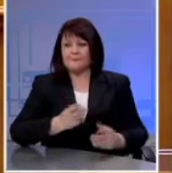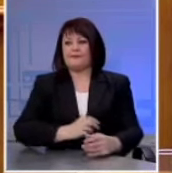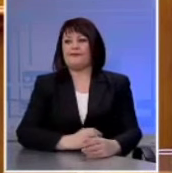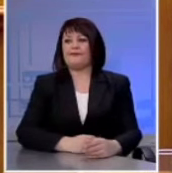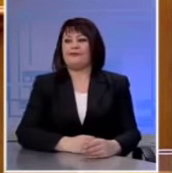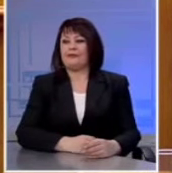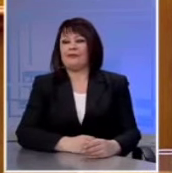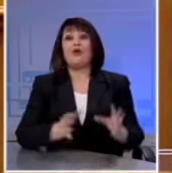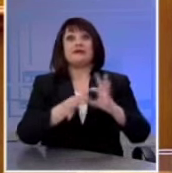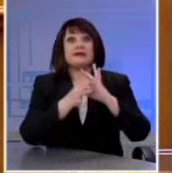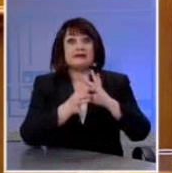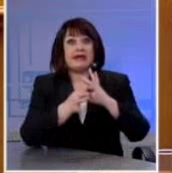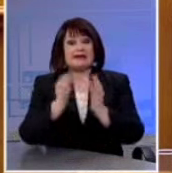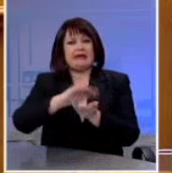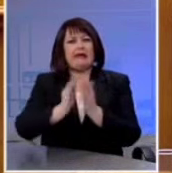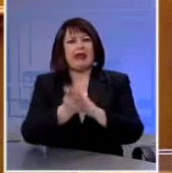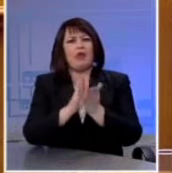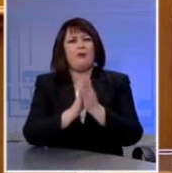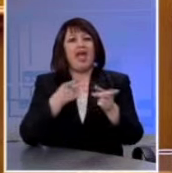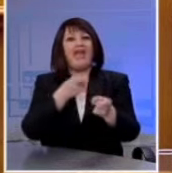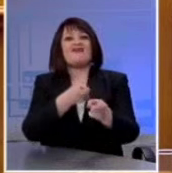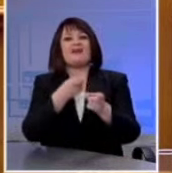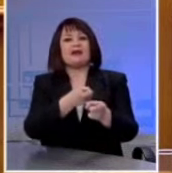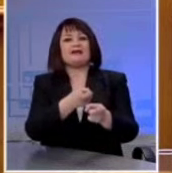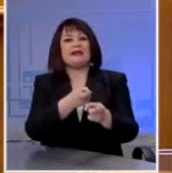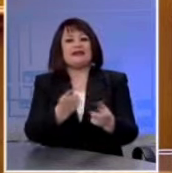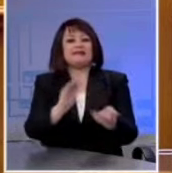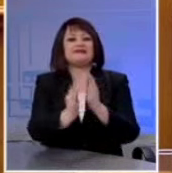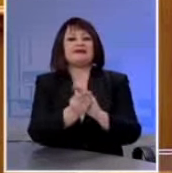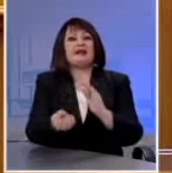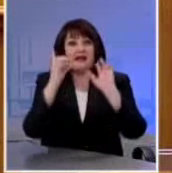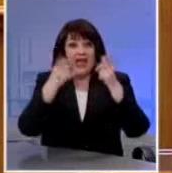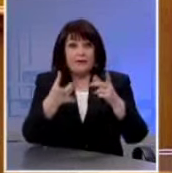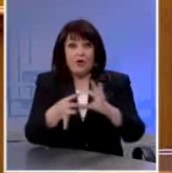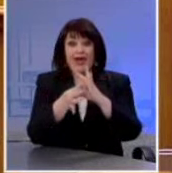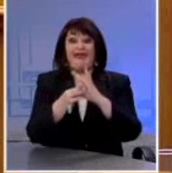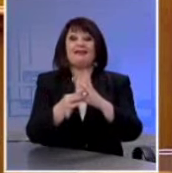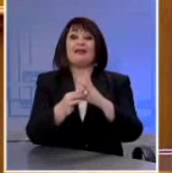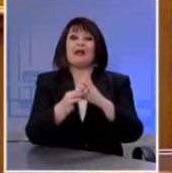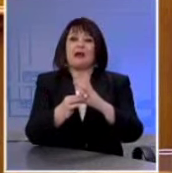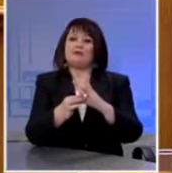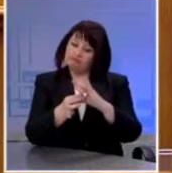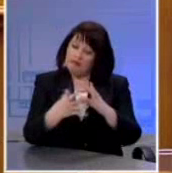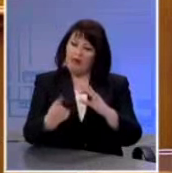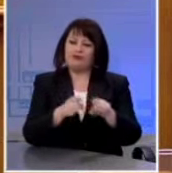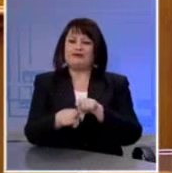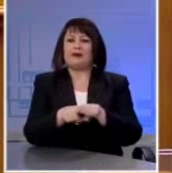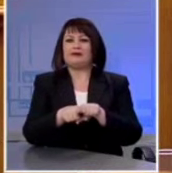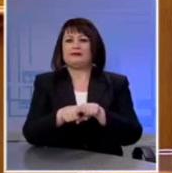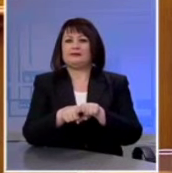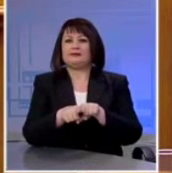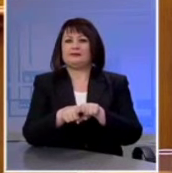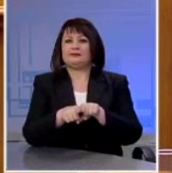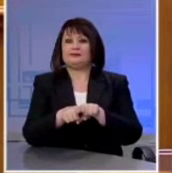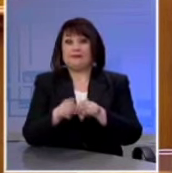ότι οι σχέσεις του κυκλώματος αυτού με τη Νέα Δημοκρατία ήταν το λιγότερο στενές, θα μπορούσε να πει κανείς. Και